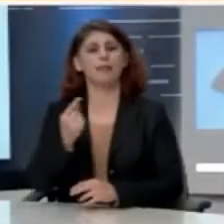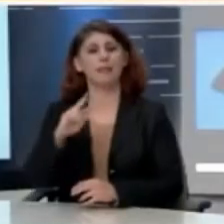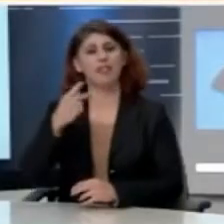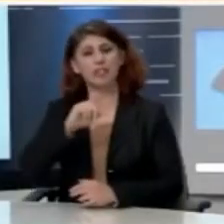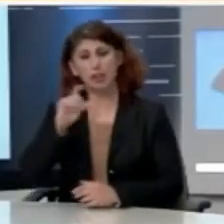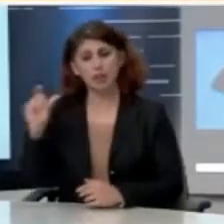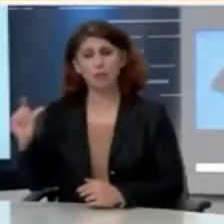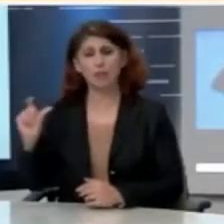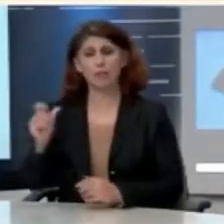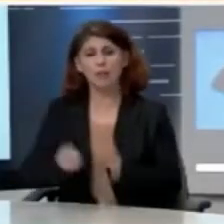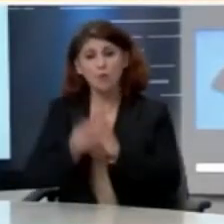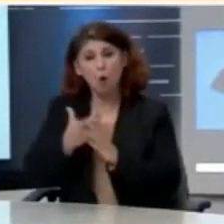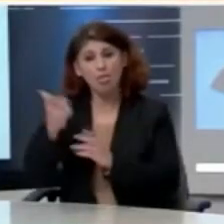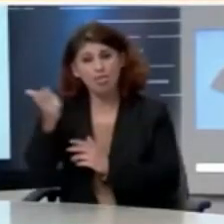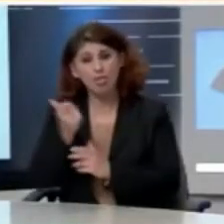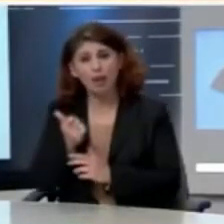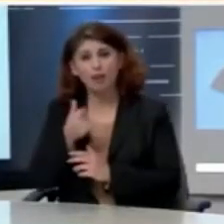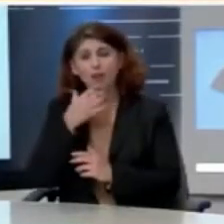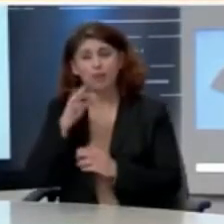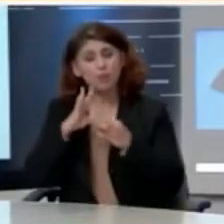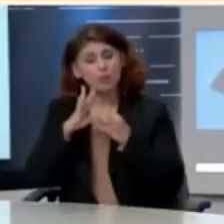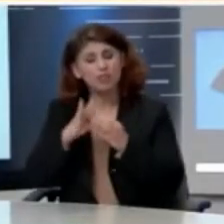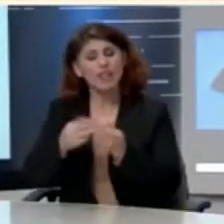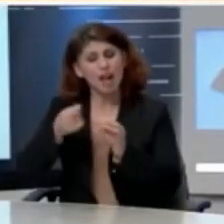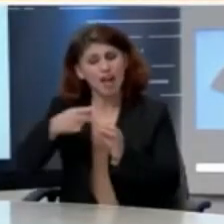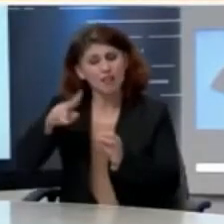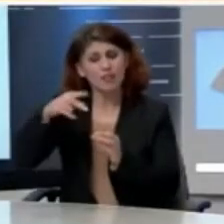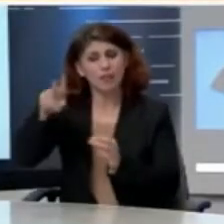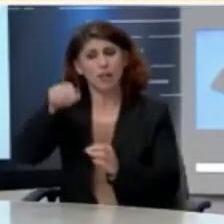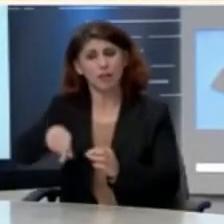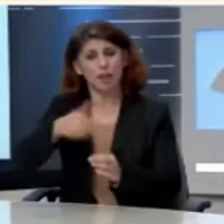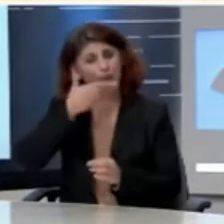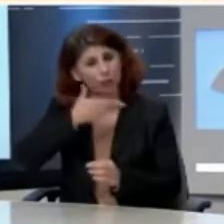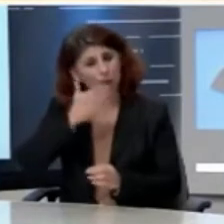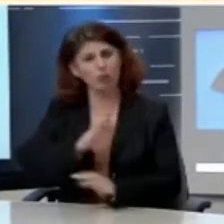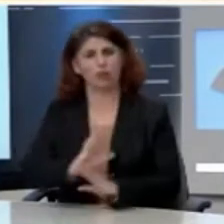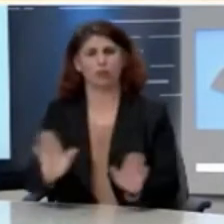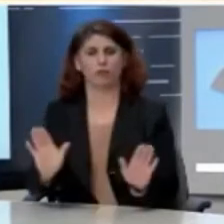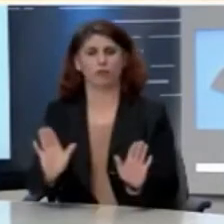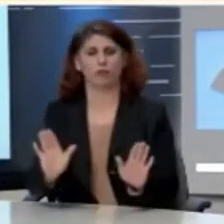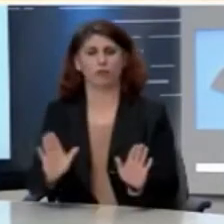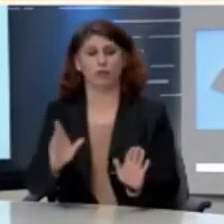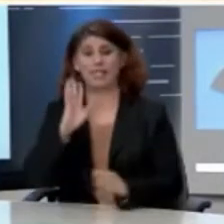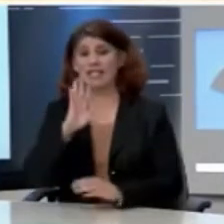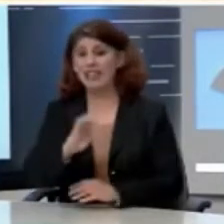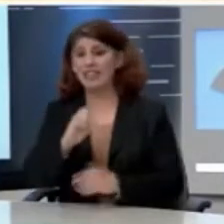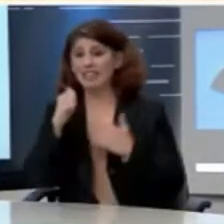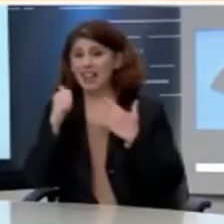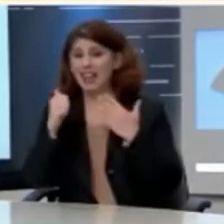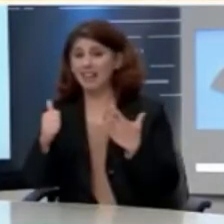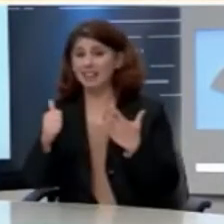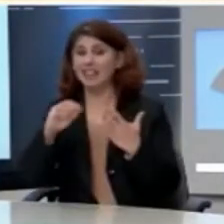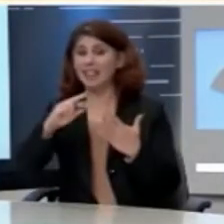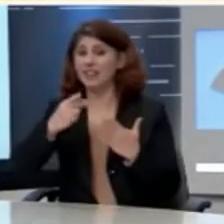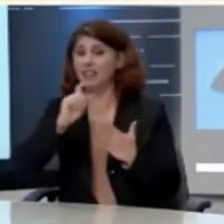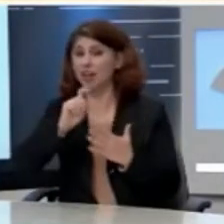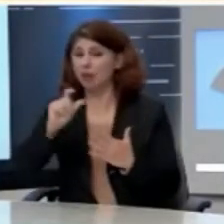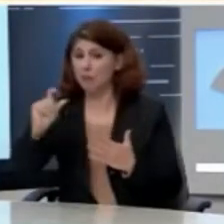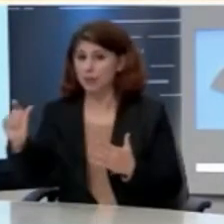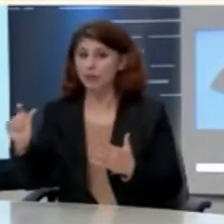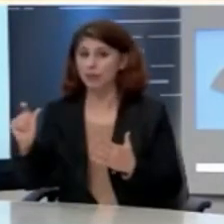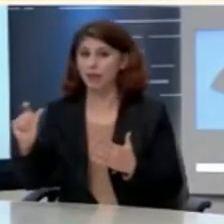του Δημοσίου που συνεχώς τα αυξάνετε, και για αυτά θα λογοδοτήσετε. Για τις 46